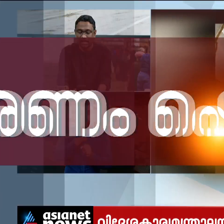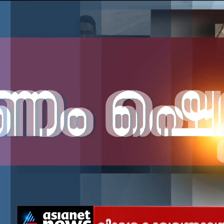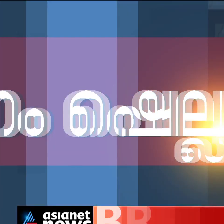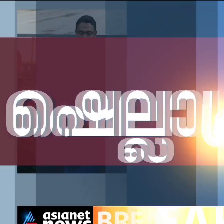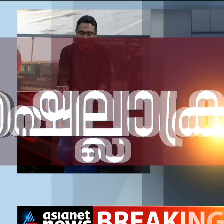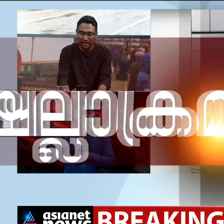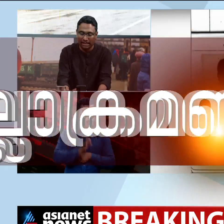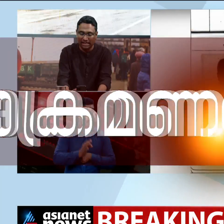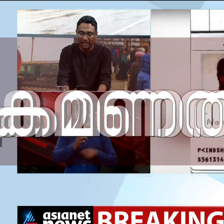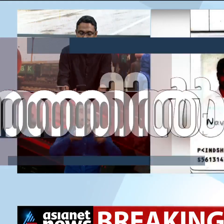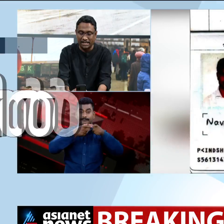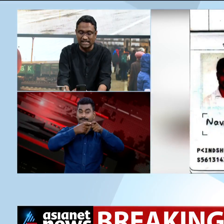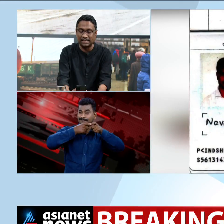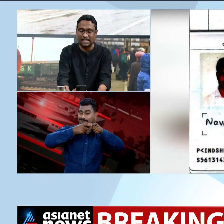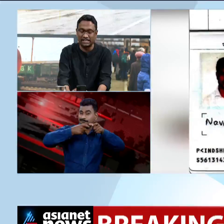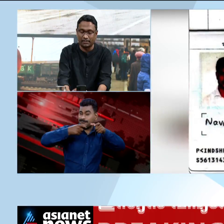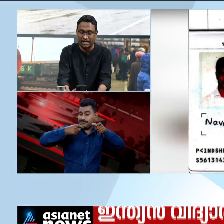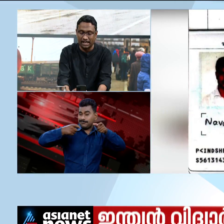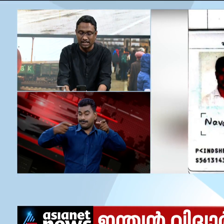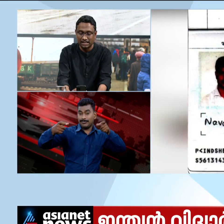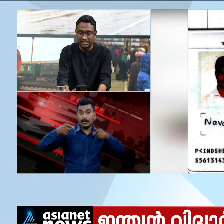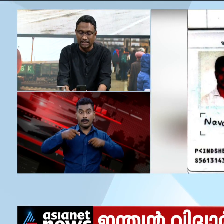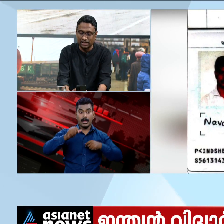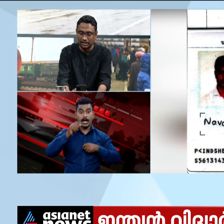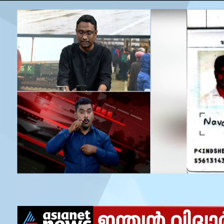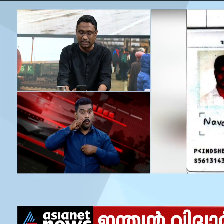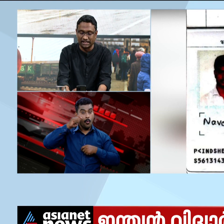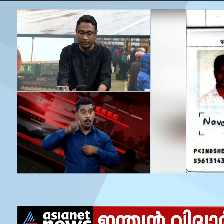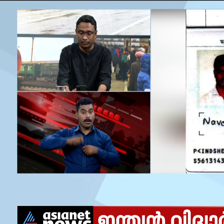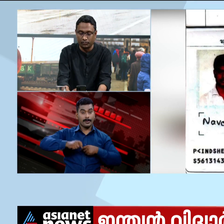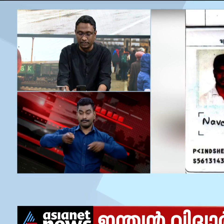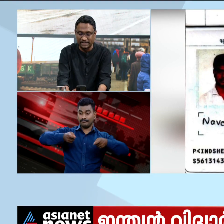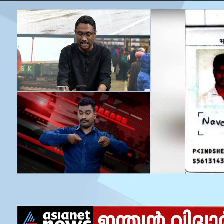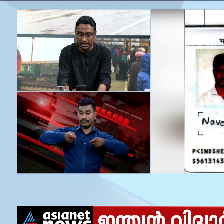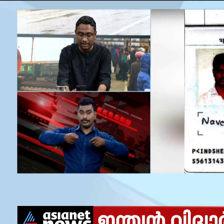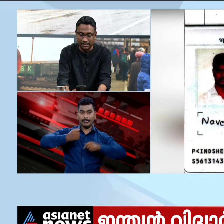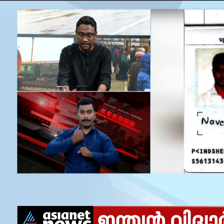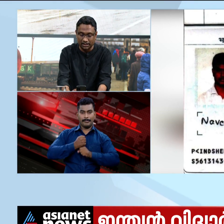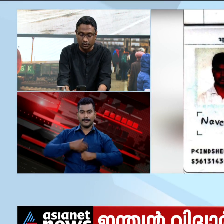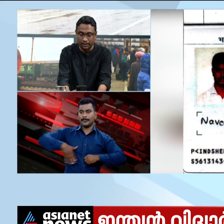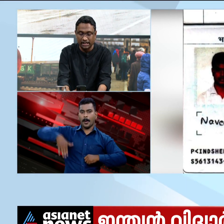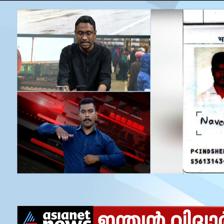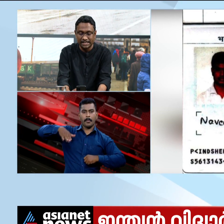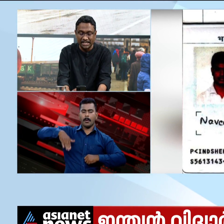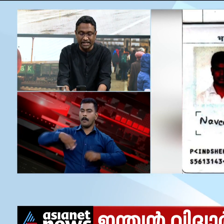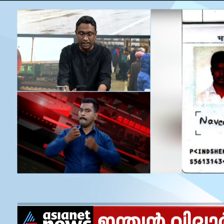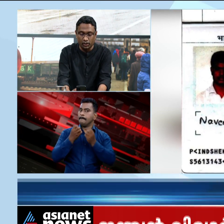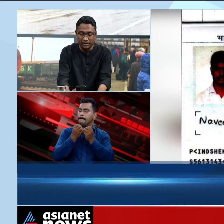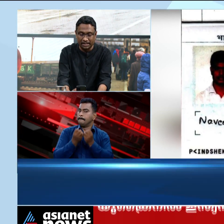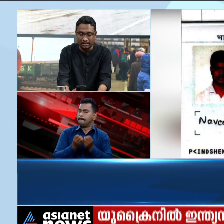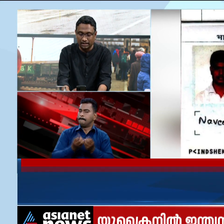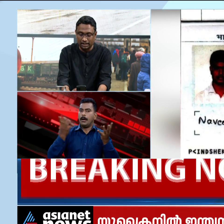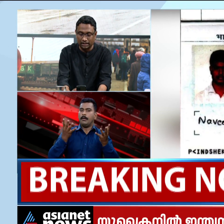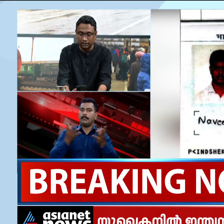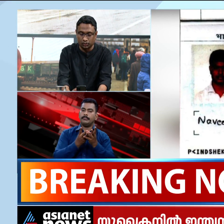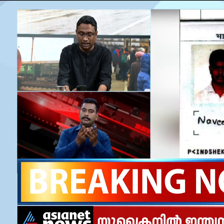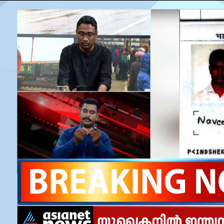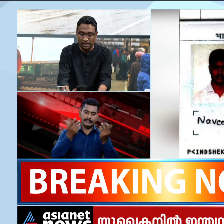ഹെഡ്ക്വാർട്ടേഴ്സിൽ അവിടുത്തെ കാർക്കീവ് ഭരണസിരാ കേന്ദ്രമായ മന്ദിരം മിസൈൽ ആക്രമണത്തിൽ തകർന്നിട്ടുണ്ട്.